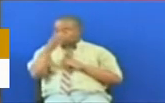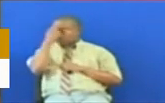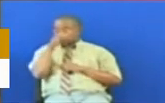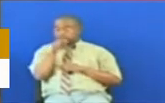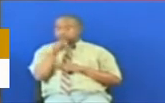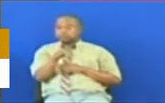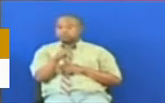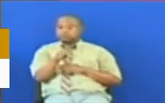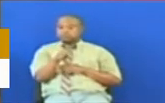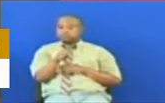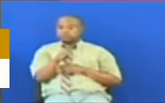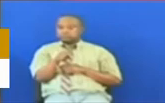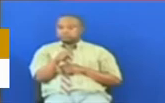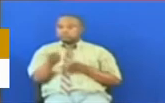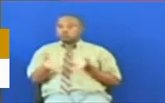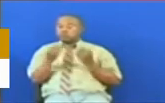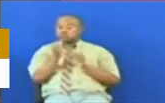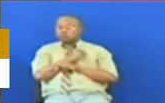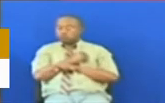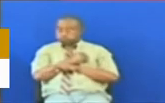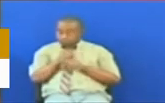ya kuepuka sintofahamu